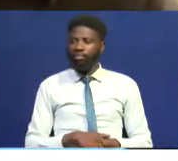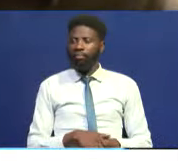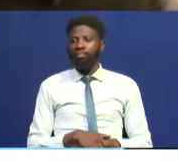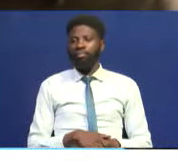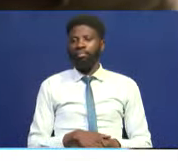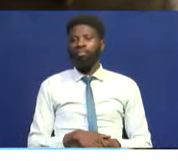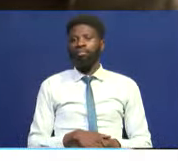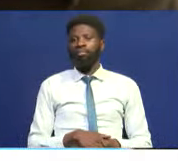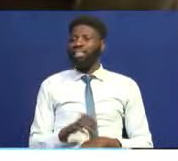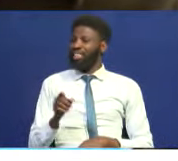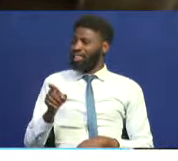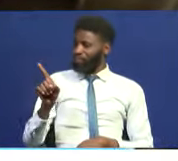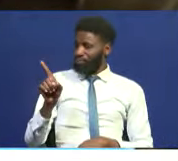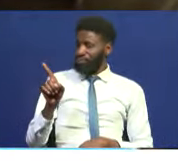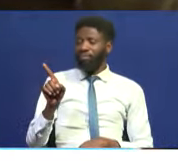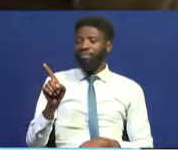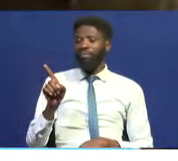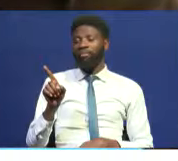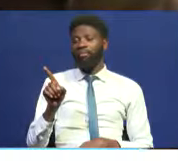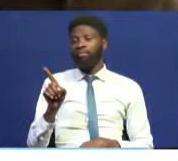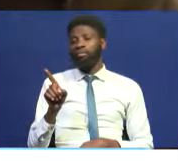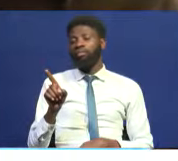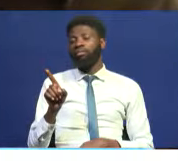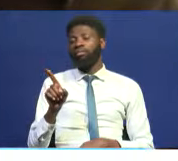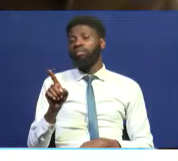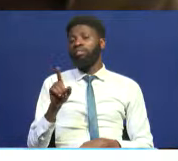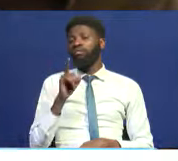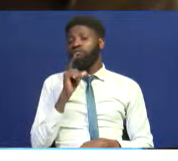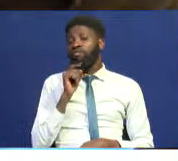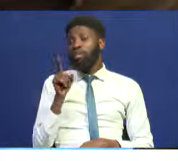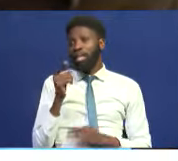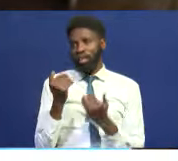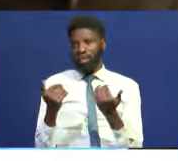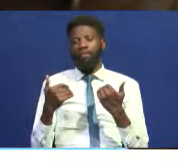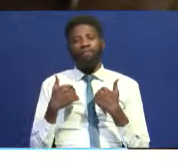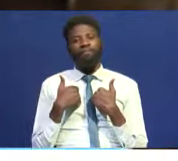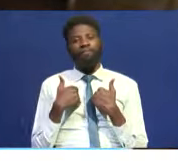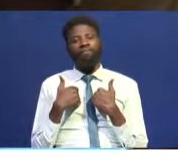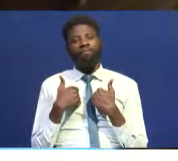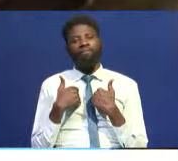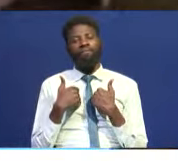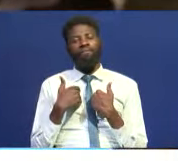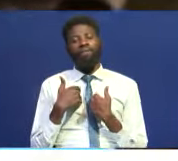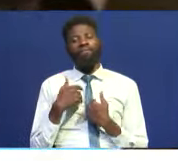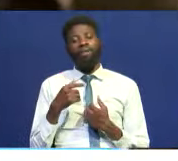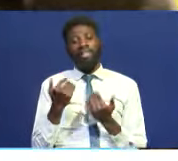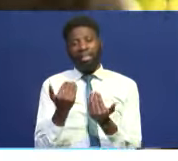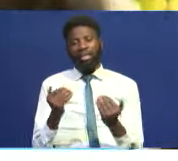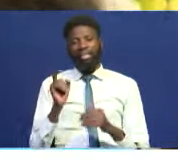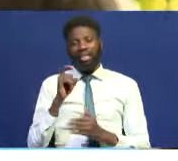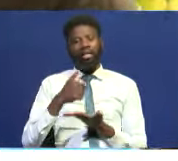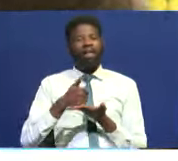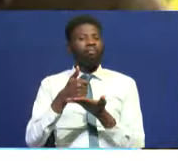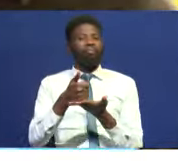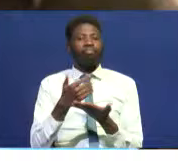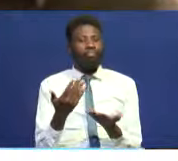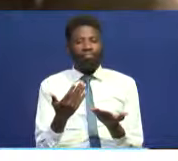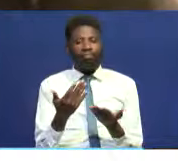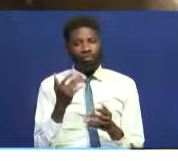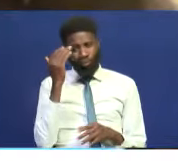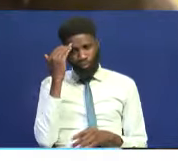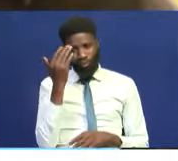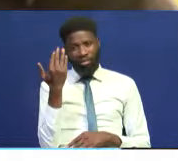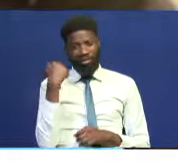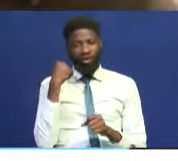kijana mwenyewe amewacha watoto katika ile boma ambapo hata watoto pia wanataka usaidizi. Watoto wenyewe pia hali ya kibarua tu